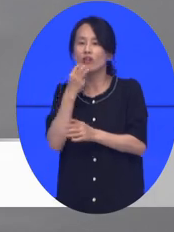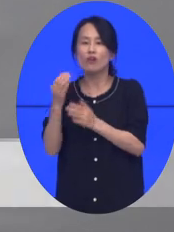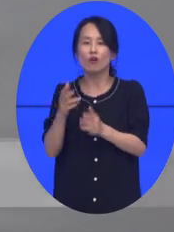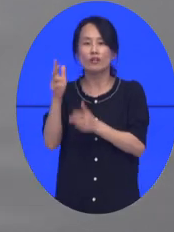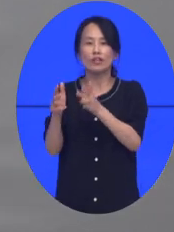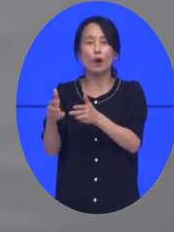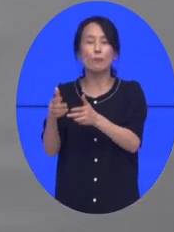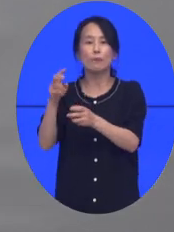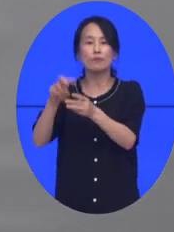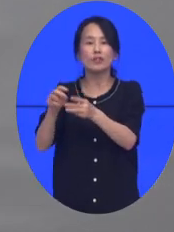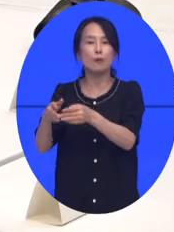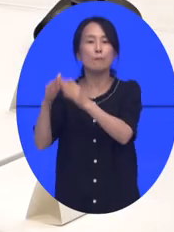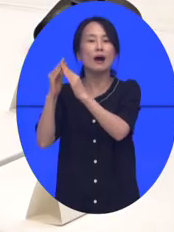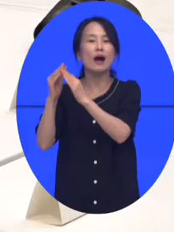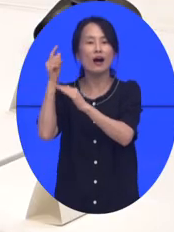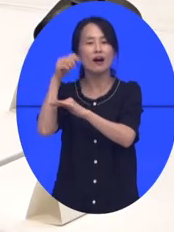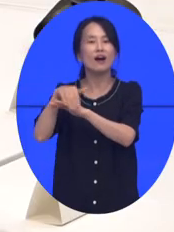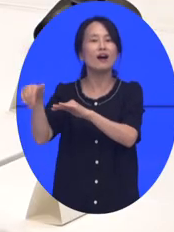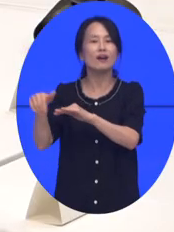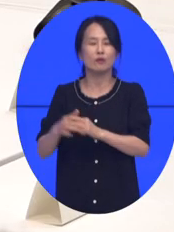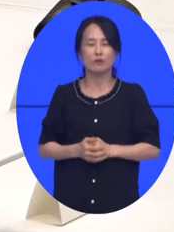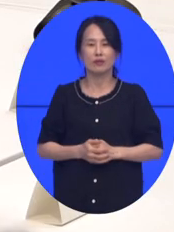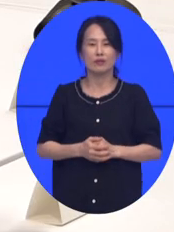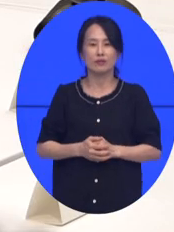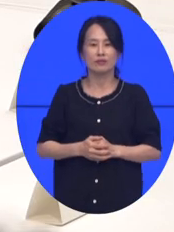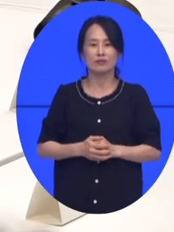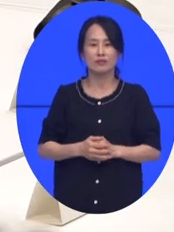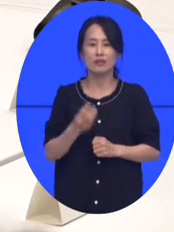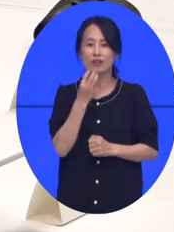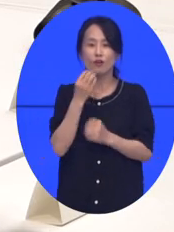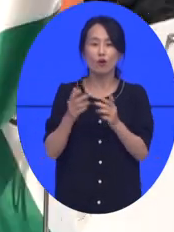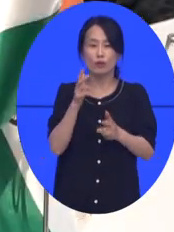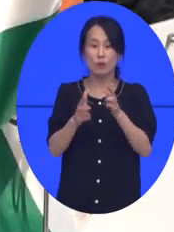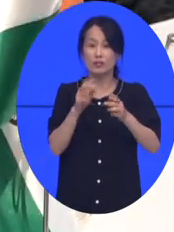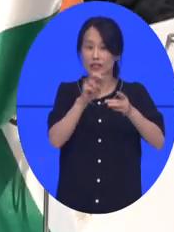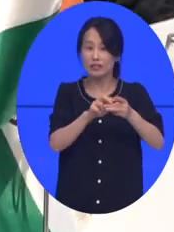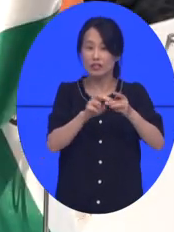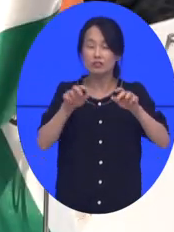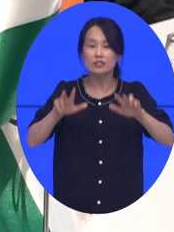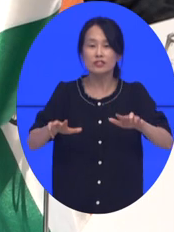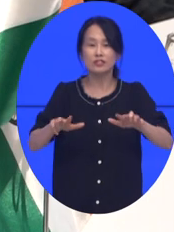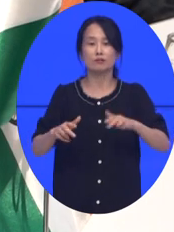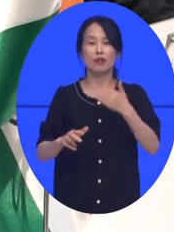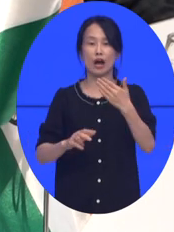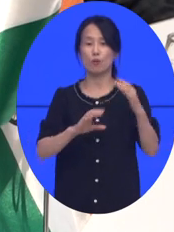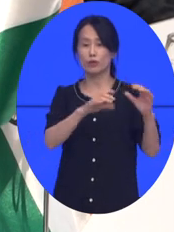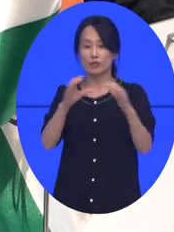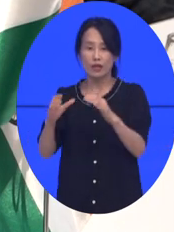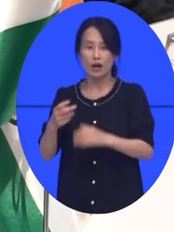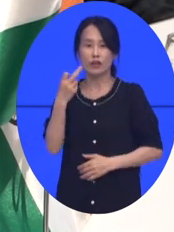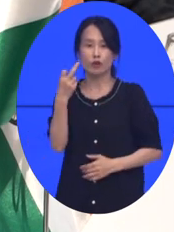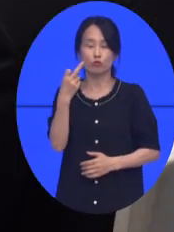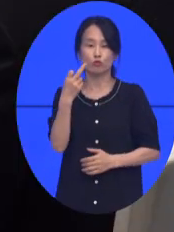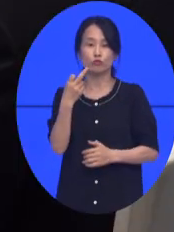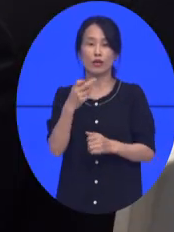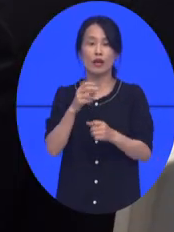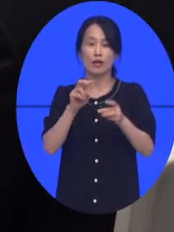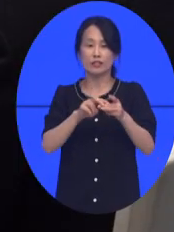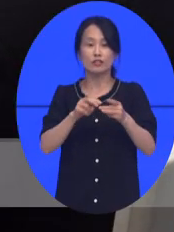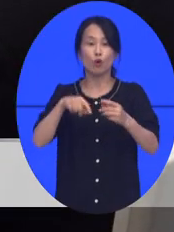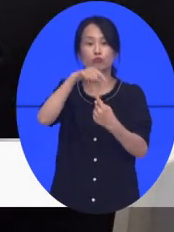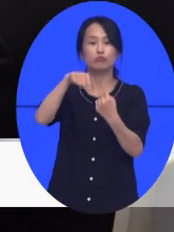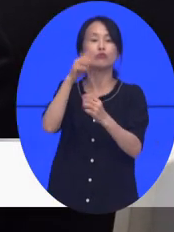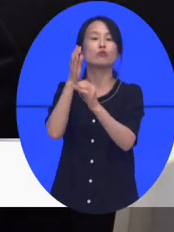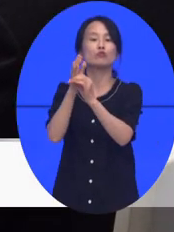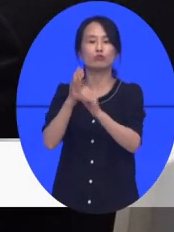비즈니스센터가 개소합니다 해외 침술 교두보인 경기 비즈니스센터는 현재 9개국에서 12개소가 운영 중